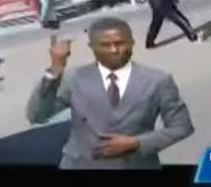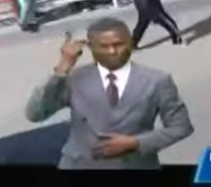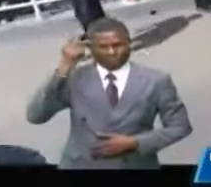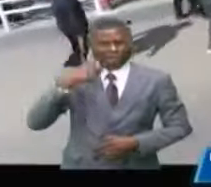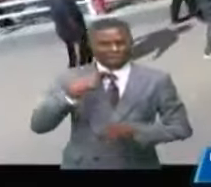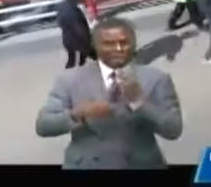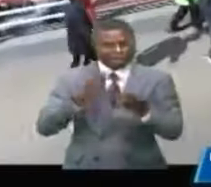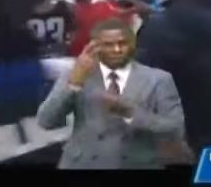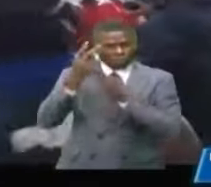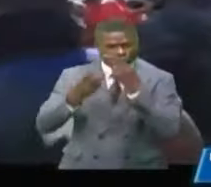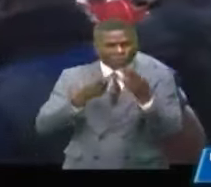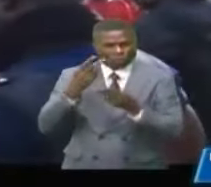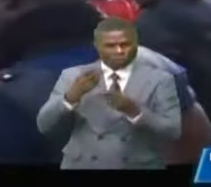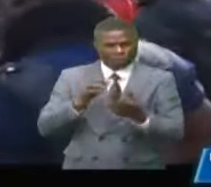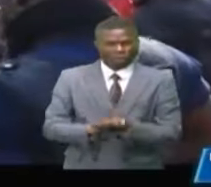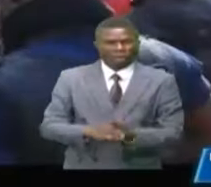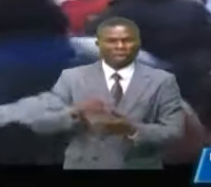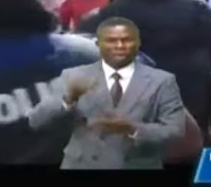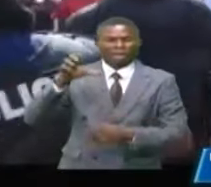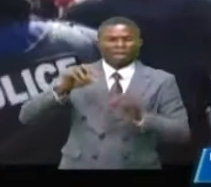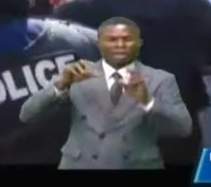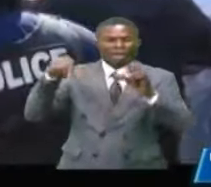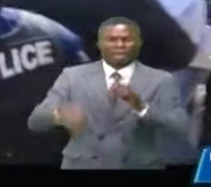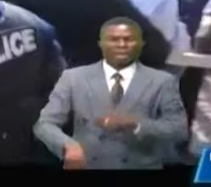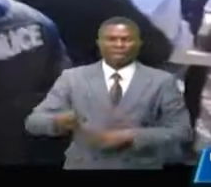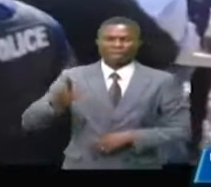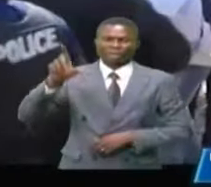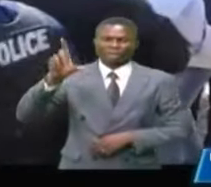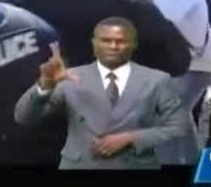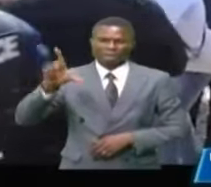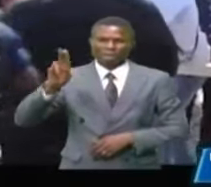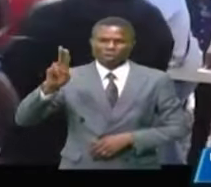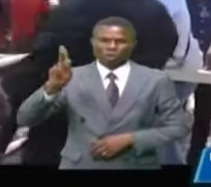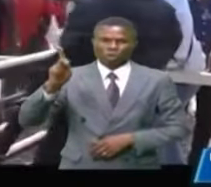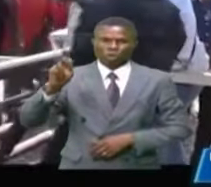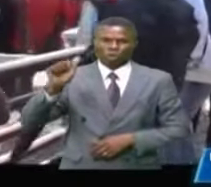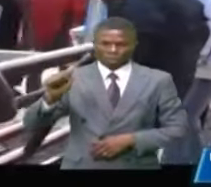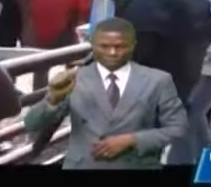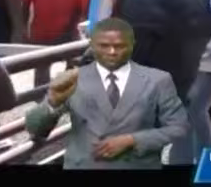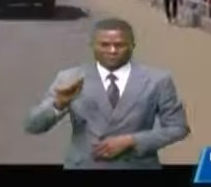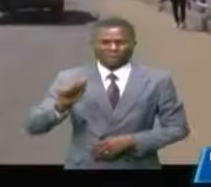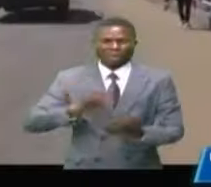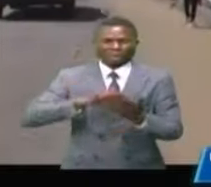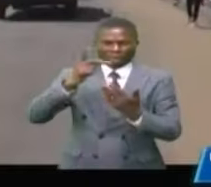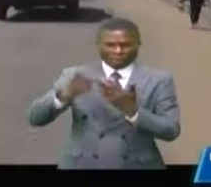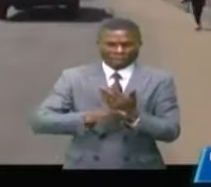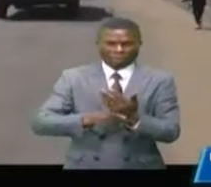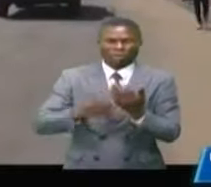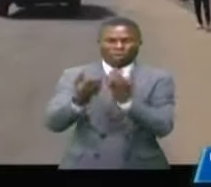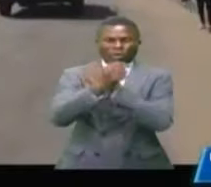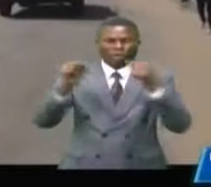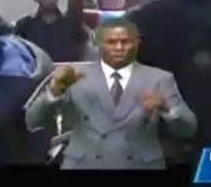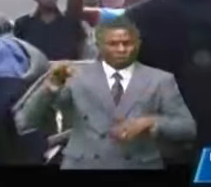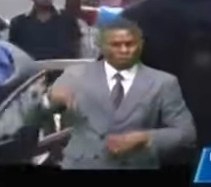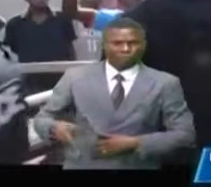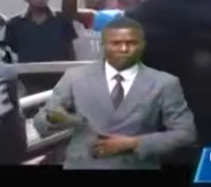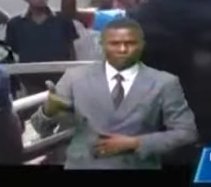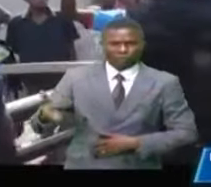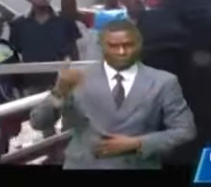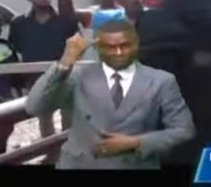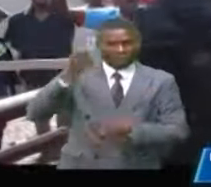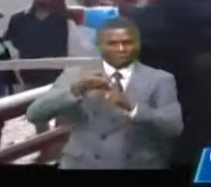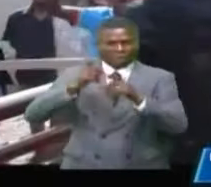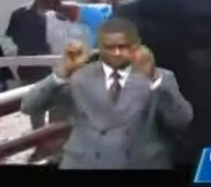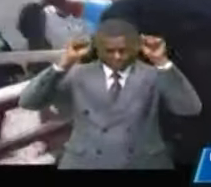sa tournée au camp Luka dans la commune d'Engaliema où s'exécute le projet de désenclavement de ces quartiers initié par le